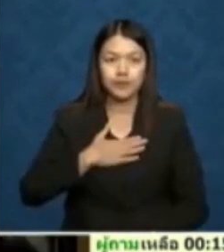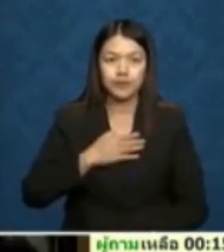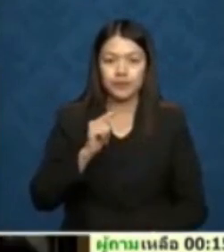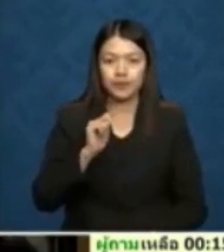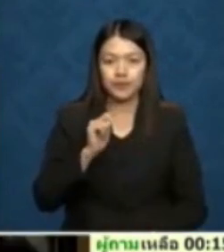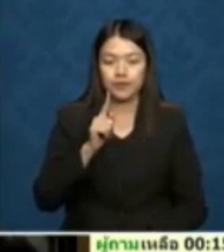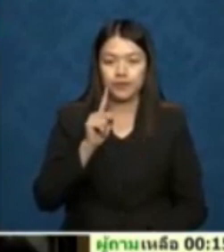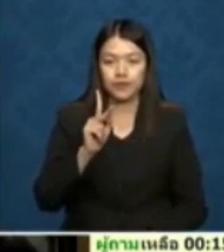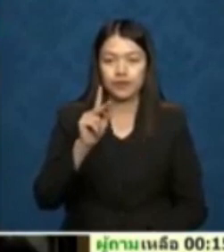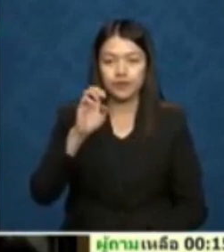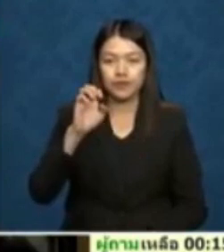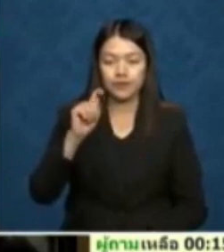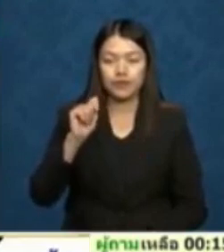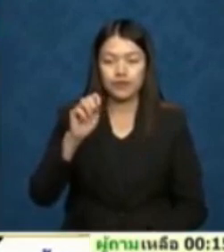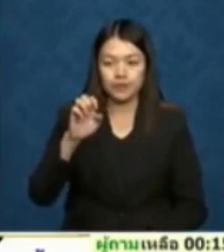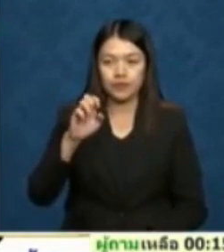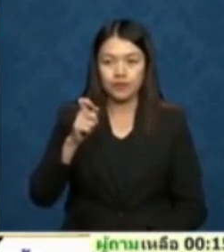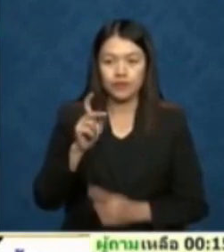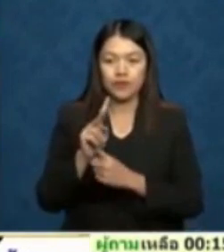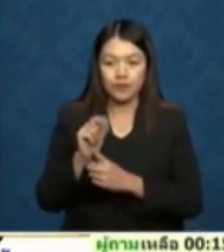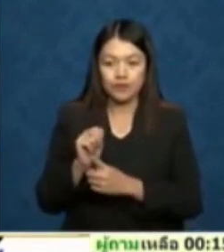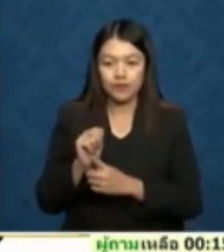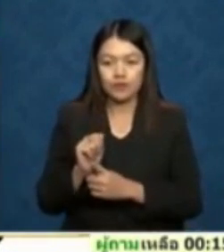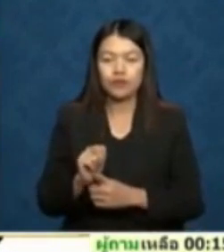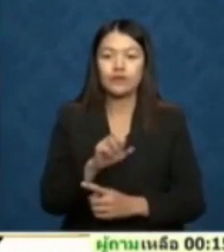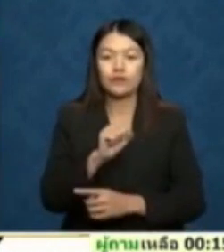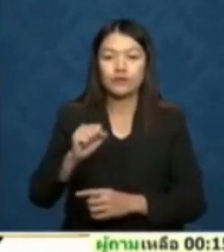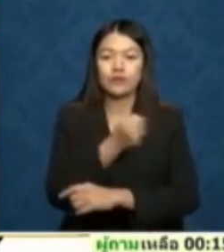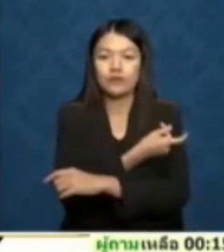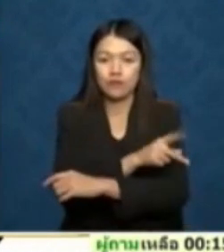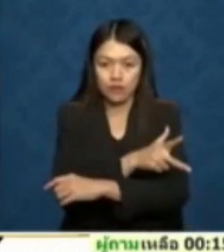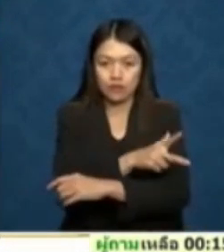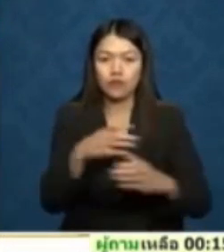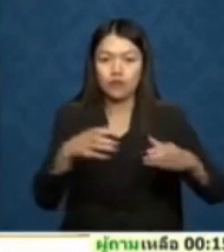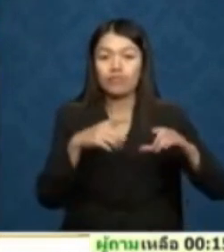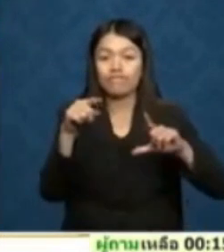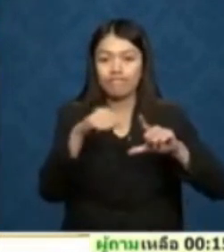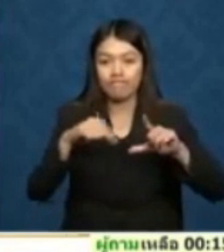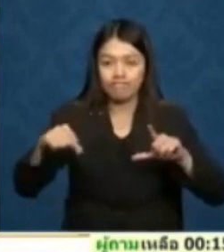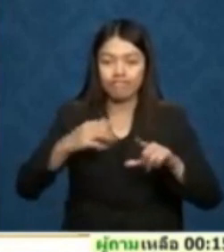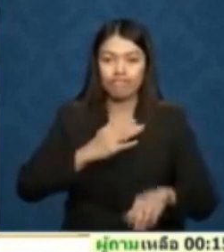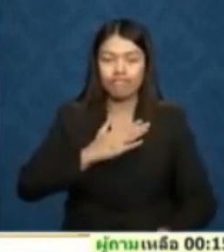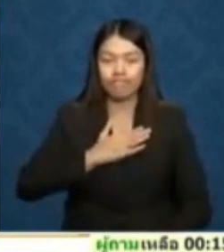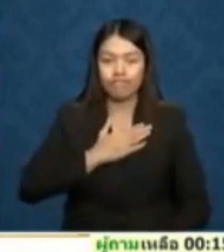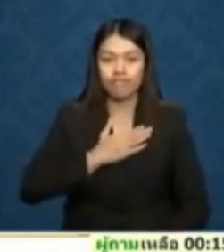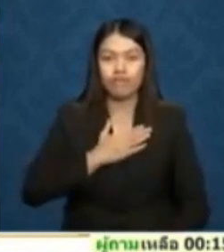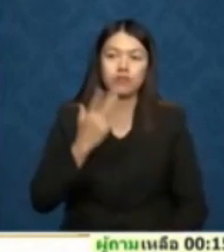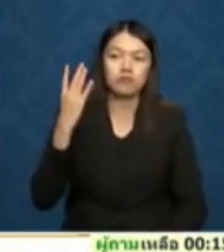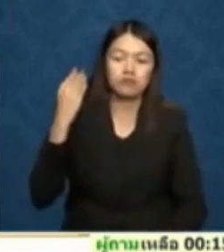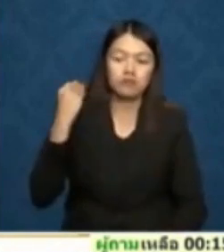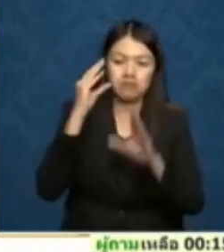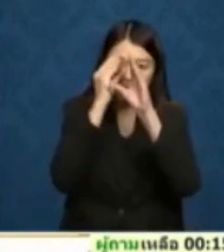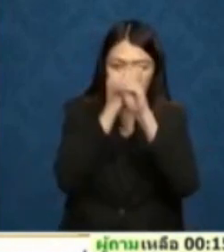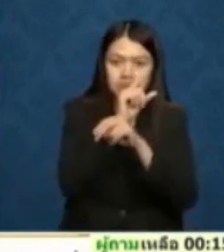กันทิติพฤติกุลผู้แทนราษฎรจังหวัดภูเก็ตอำเภอถลางตำบลกระทู้พรรคก้าวไกลครับท่านประธานครับเมื่อคืนวันที่